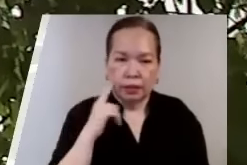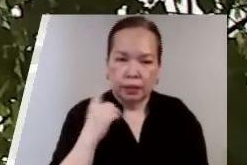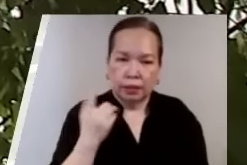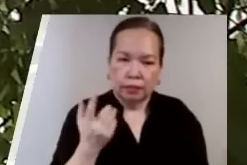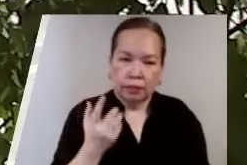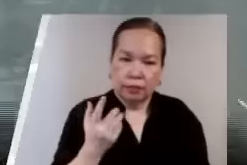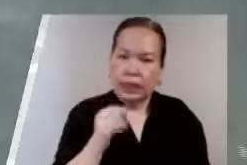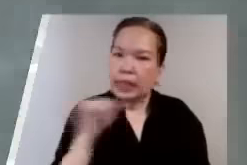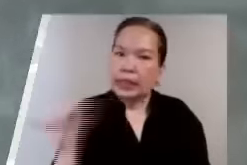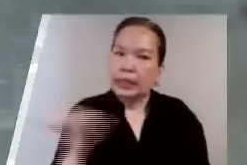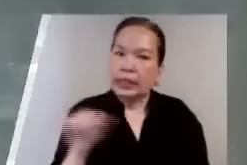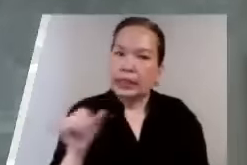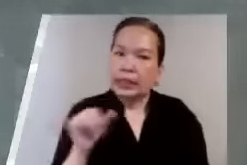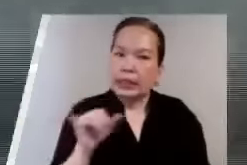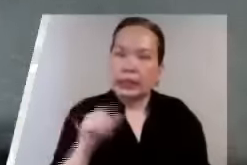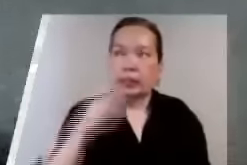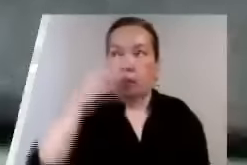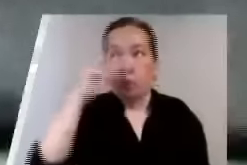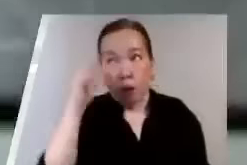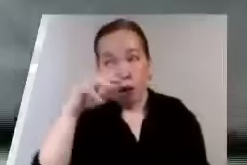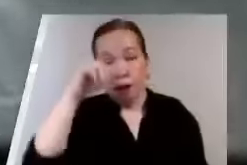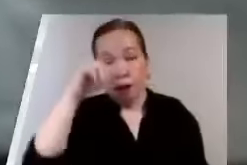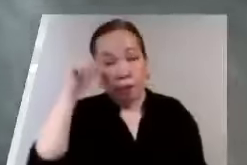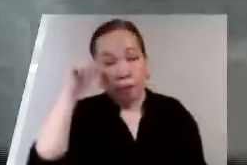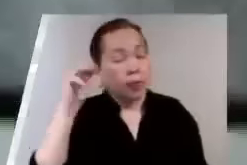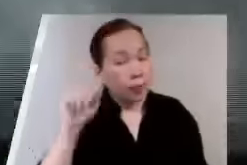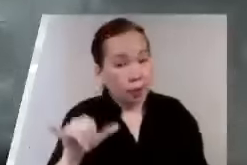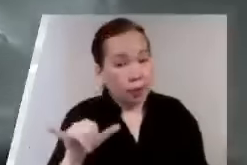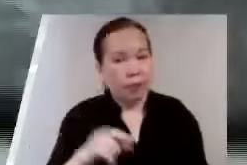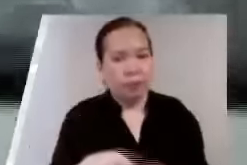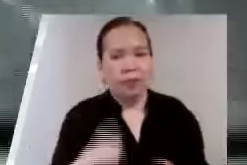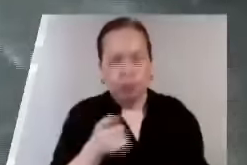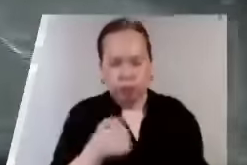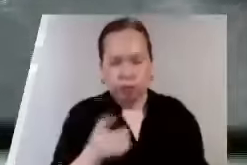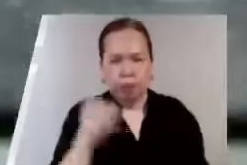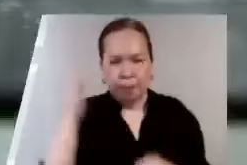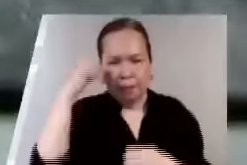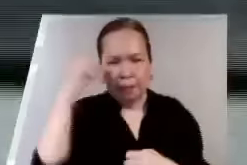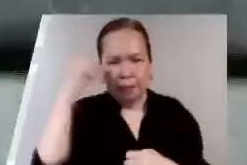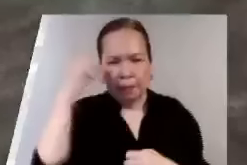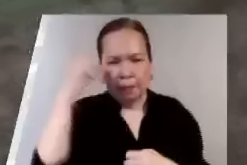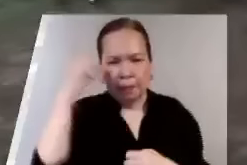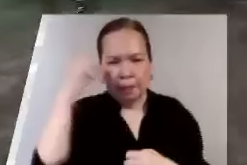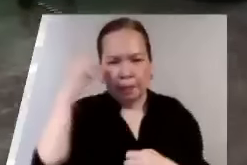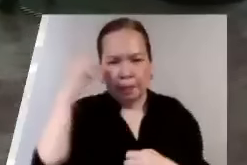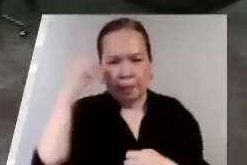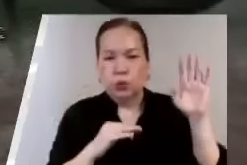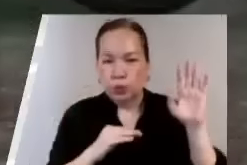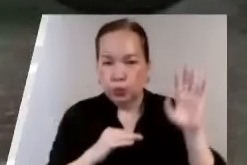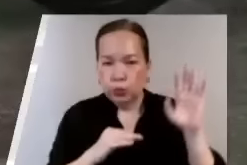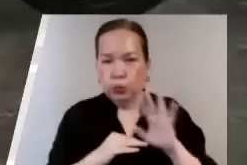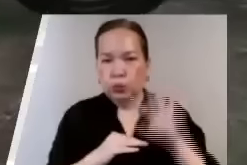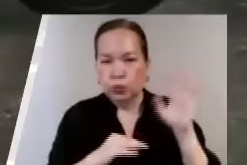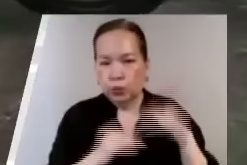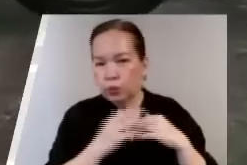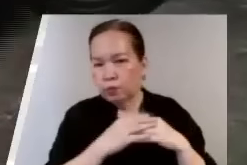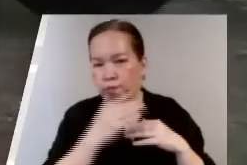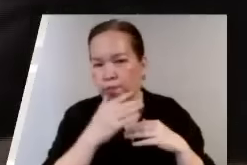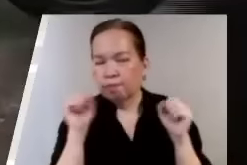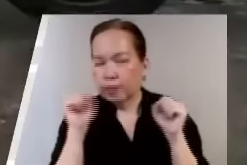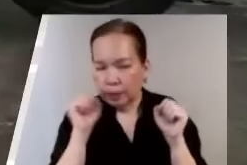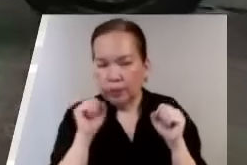March, April, May. Pero asahan daw na mas mararamdaman ang hanging habagat sa mga susunod na araw. Para sa GMA Integrated